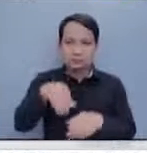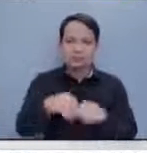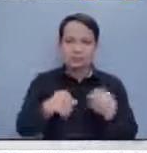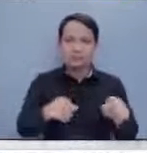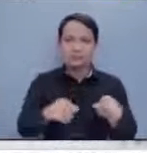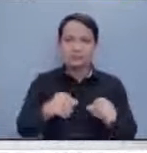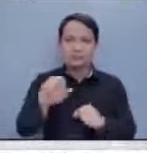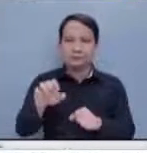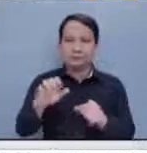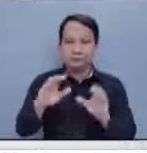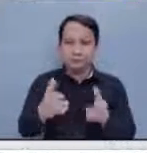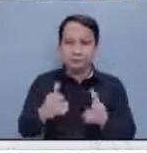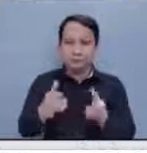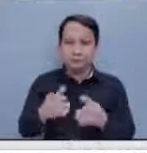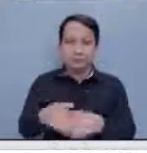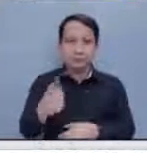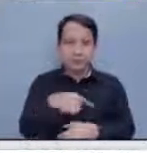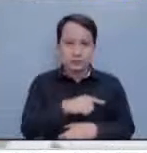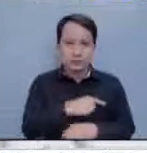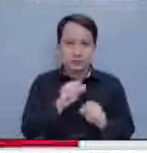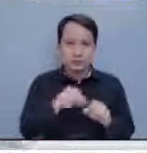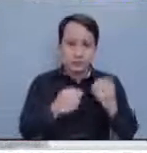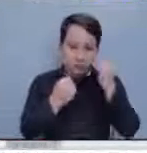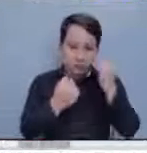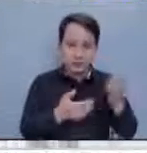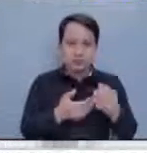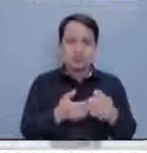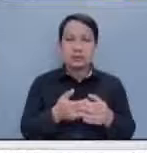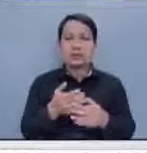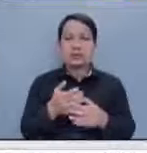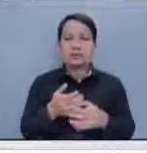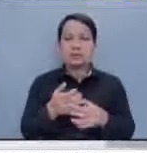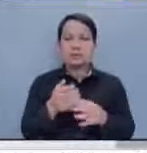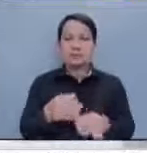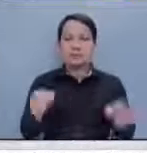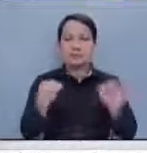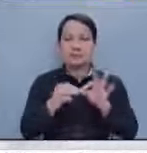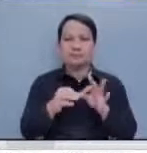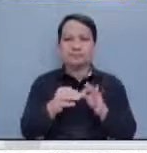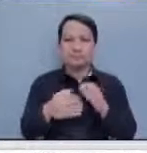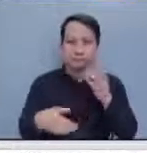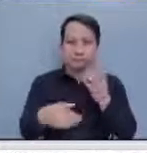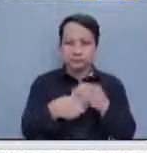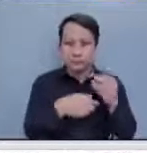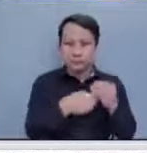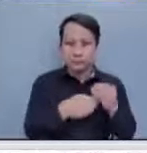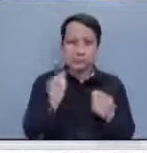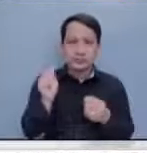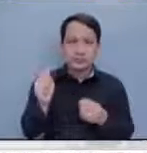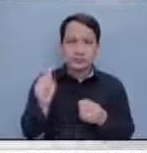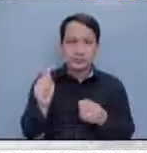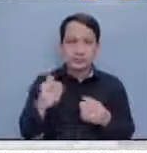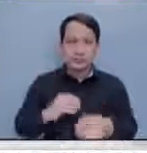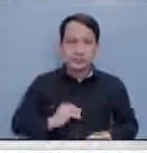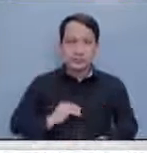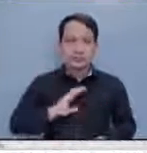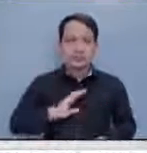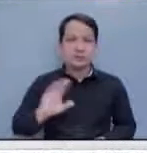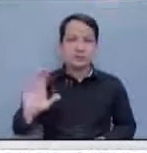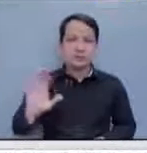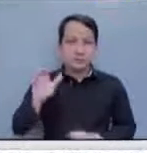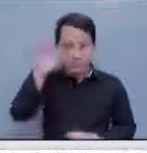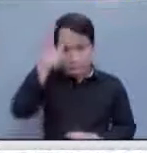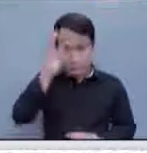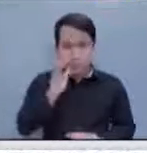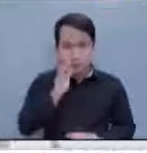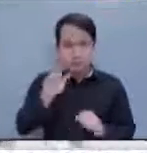classes. So dahil po dyan, siguro ito po ay makakadagdag no, dun sa level ng kumpiyansa ng ating mga magulang na